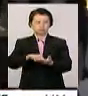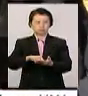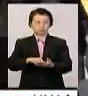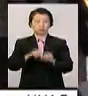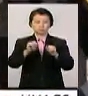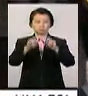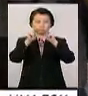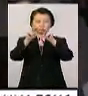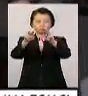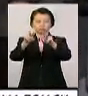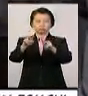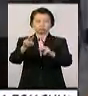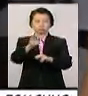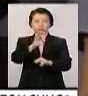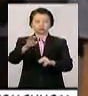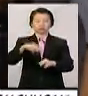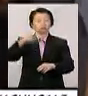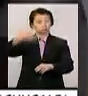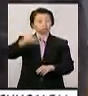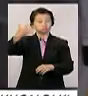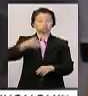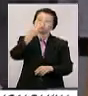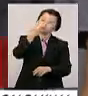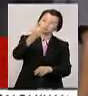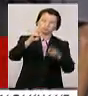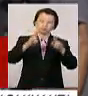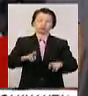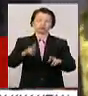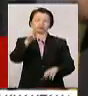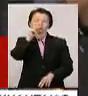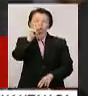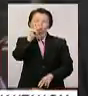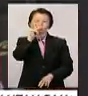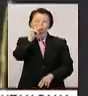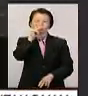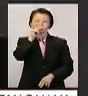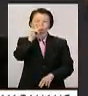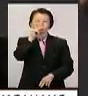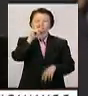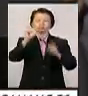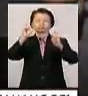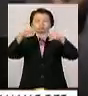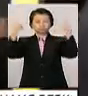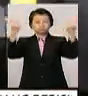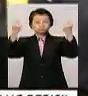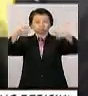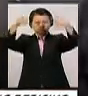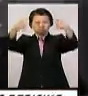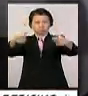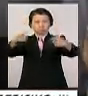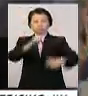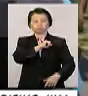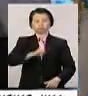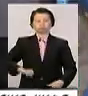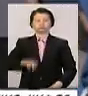menyaksikan satu peristiwa bersejarah lah untuk rakyat negeri Kedah, iaitu istiadat pertawalan kepada Yang Maha Mulia